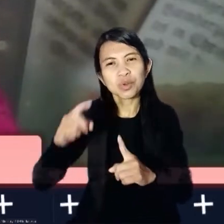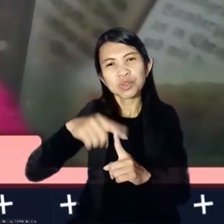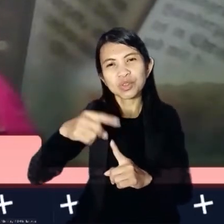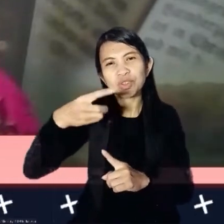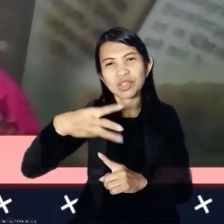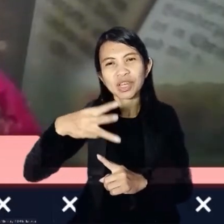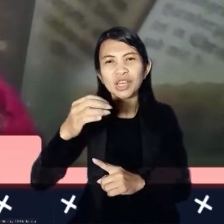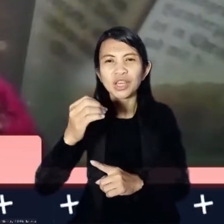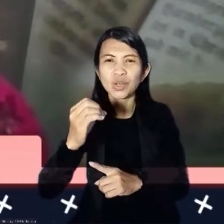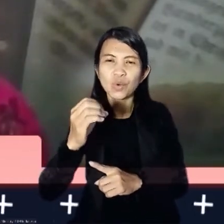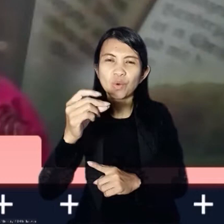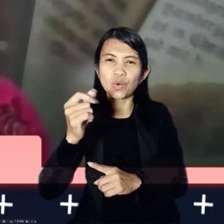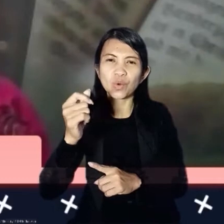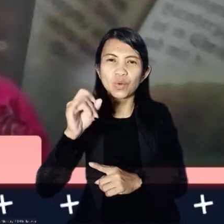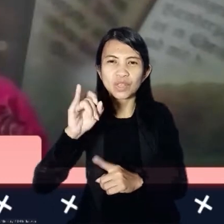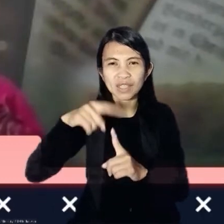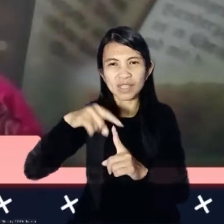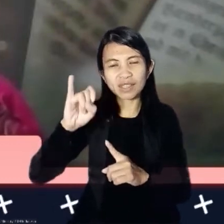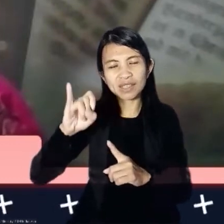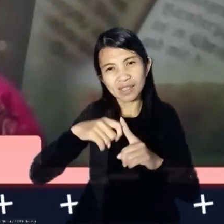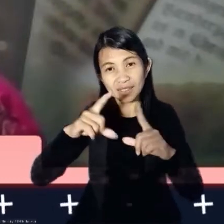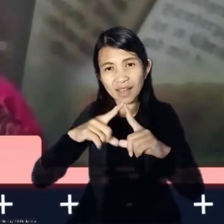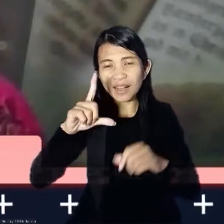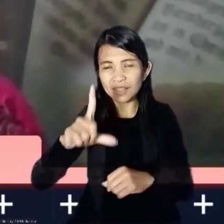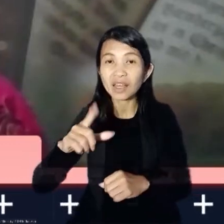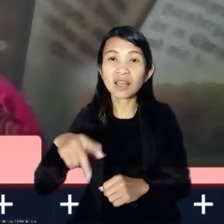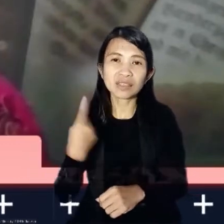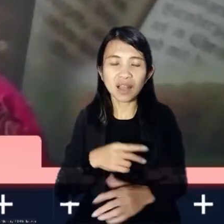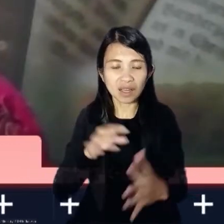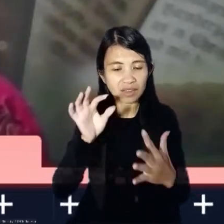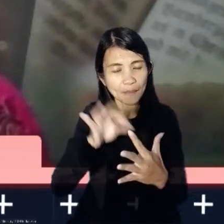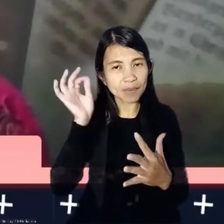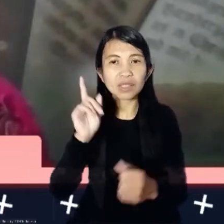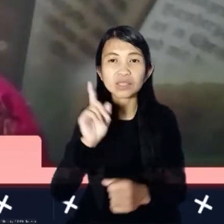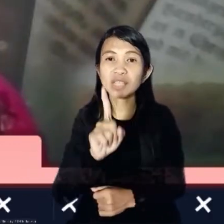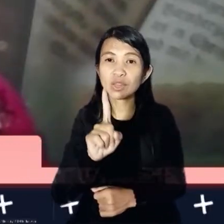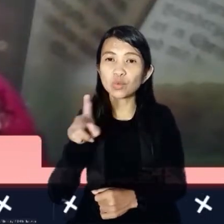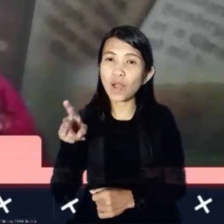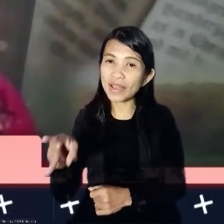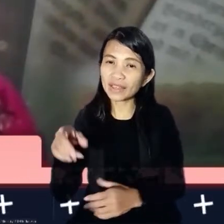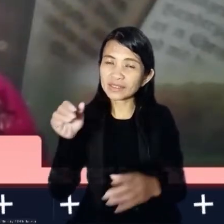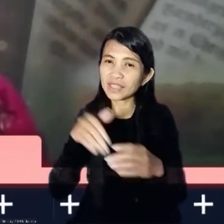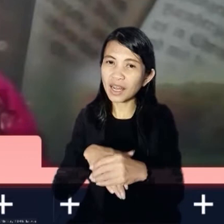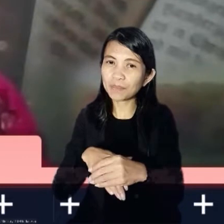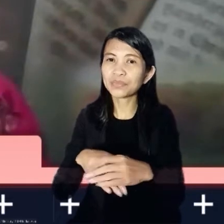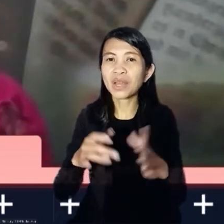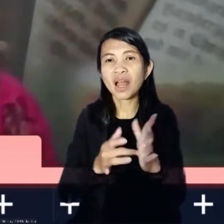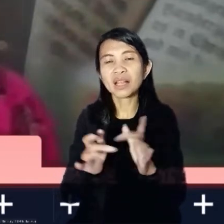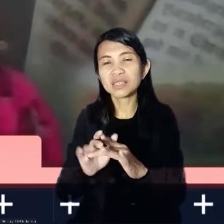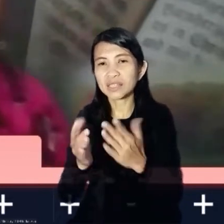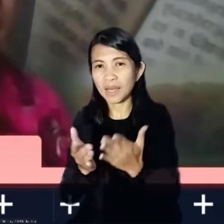alkitab Saya mau ambil satu nama tokoh Alkitab yang